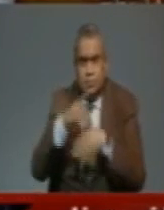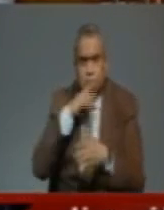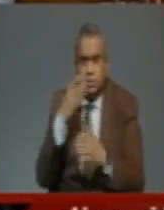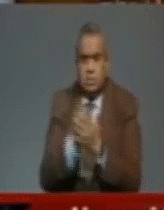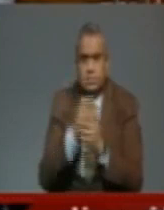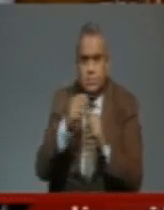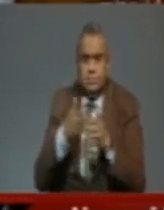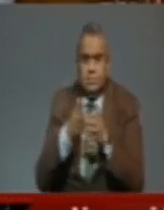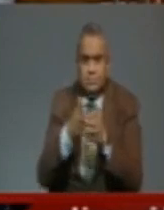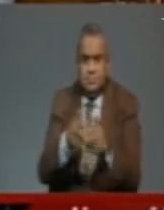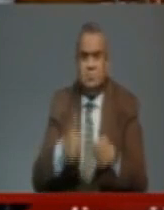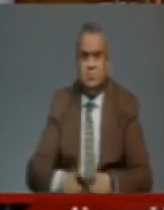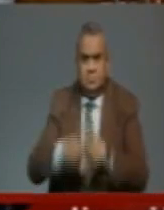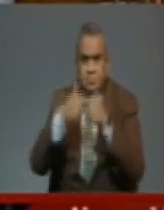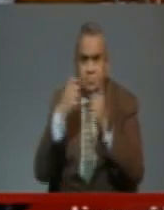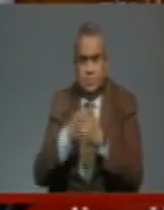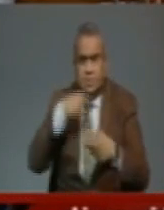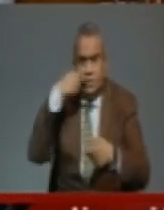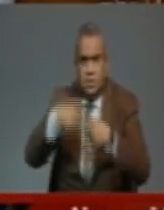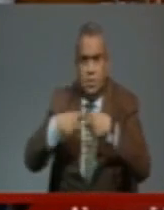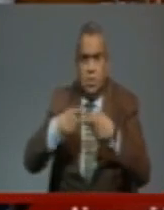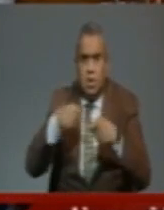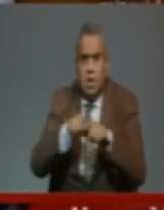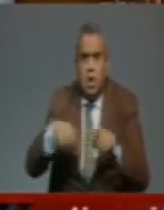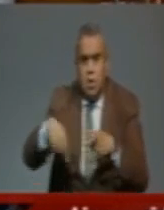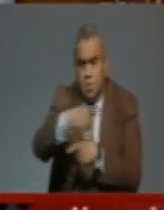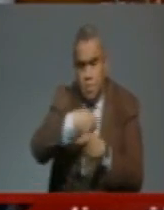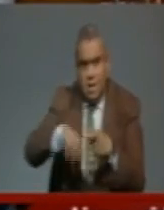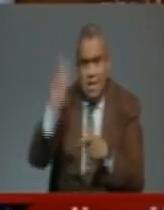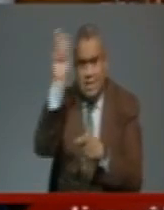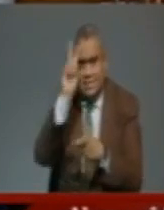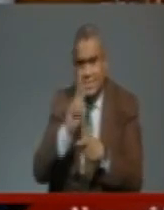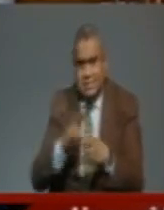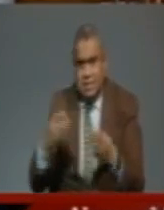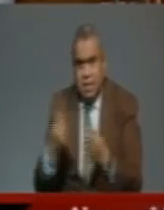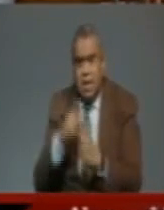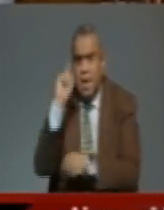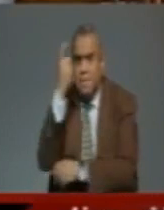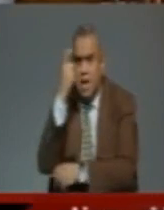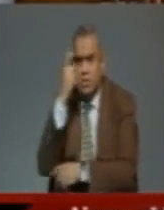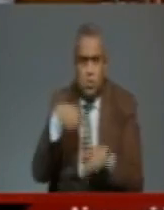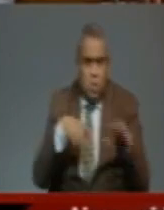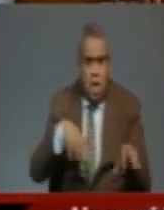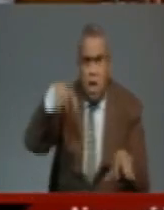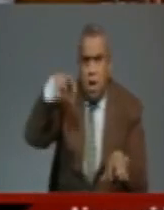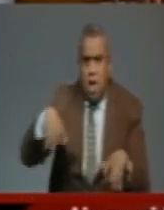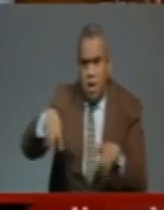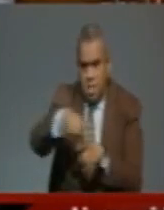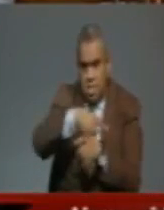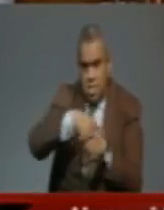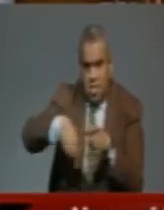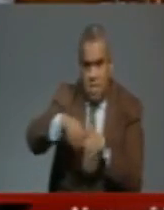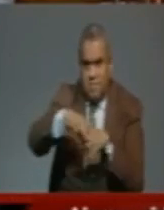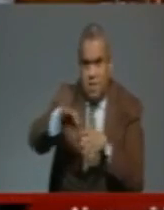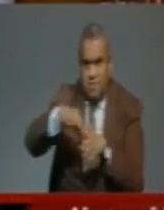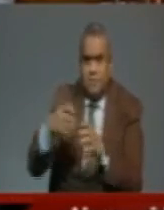المراكب عشان نربط كل سيناء بالدلتا والقاهره. ده شكل